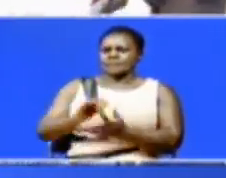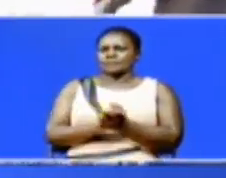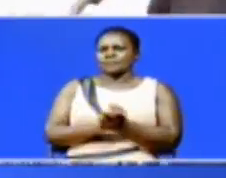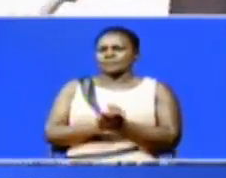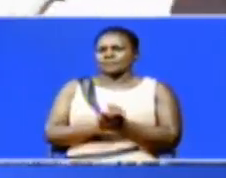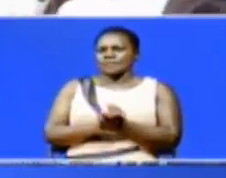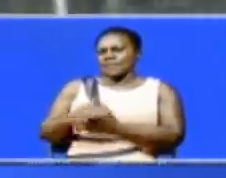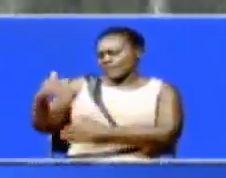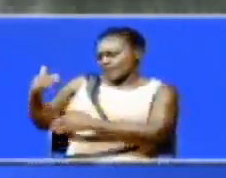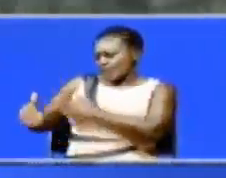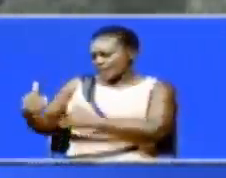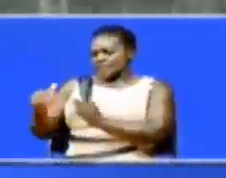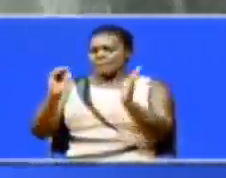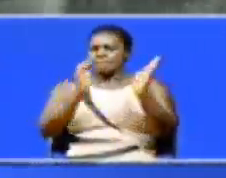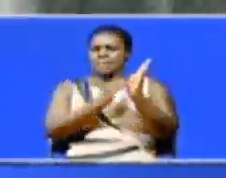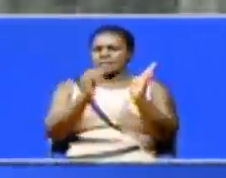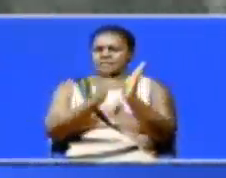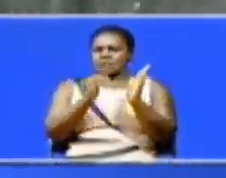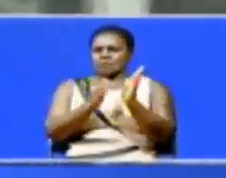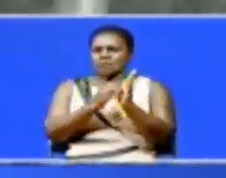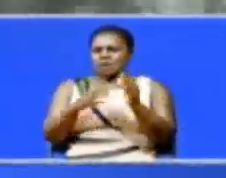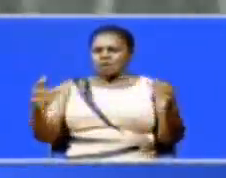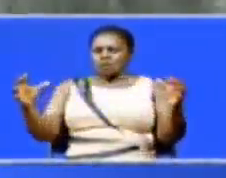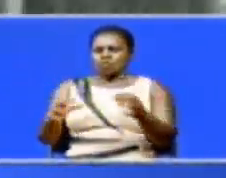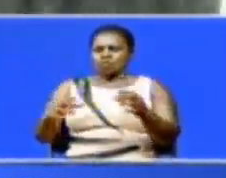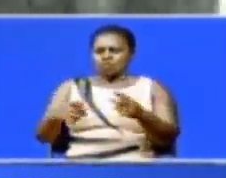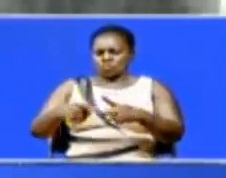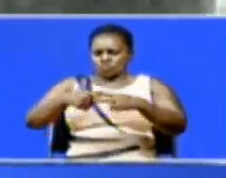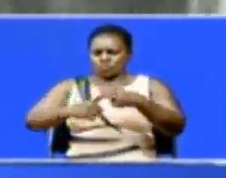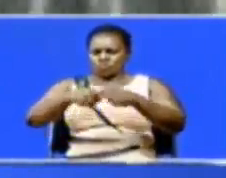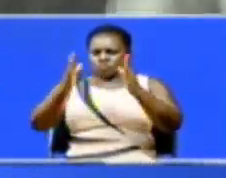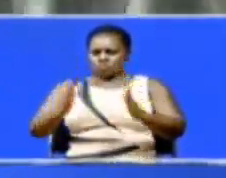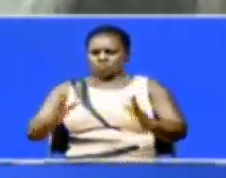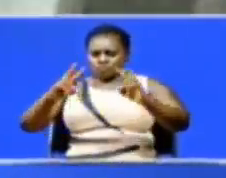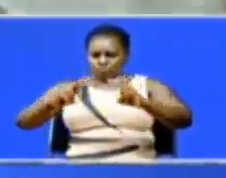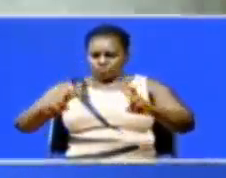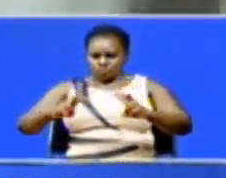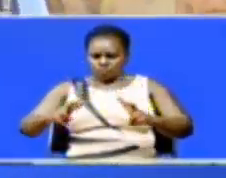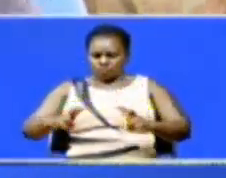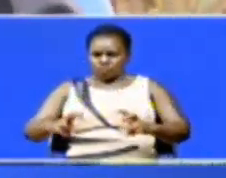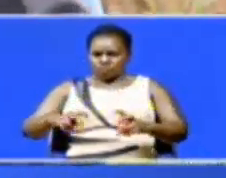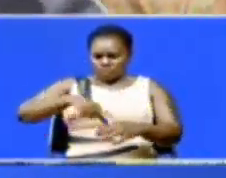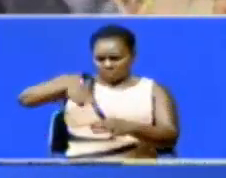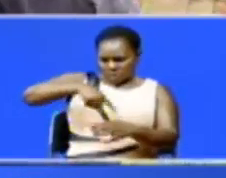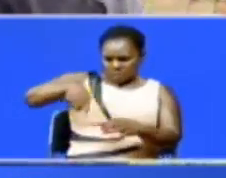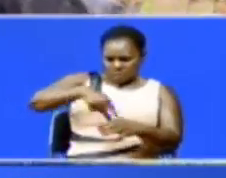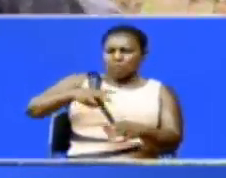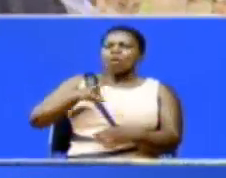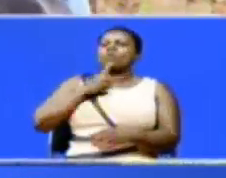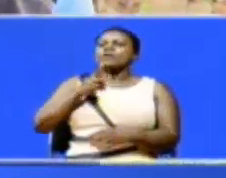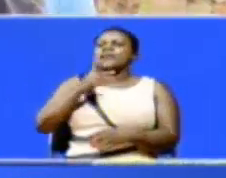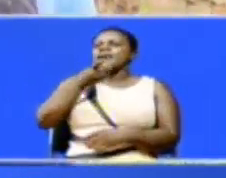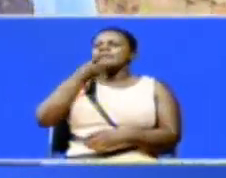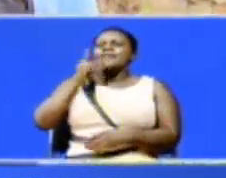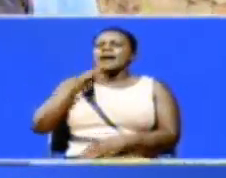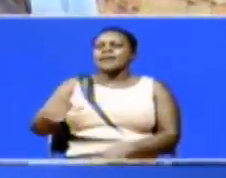Karibu tu na mji wa Machakos, kikosi cha wahandisi kinashughulikia uchimbaji wa kisima. Kwenye maeneo kame